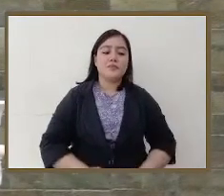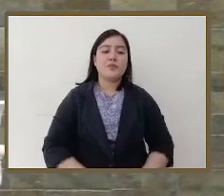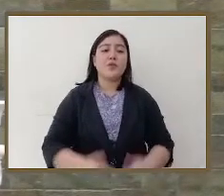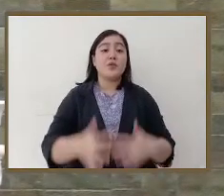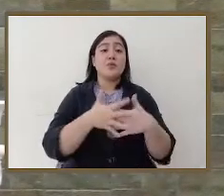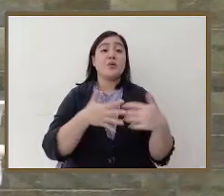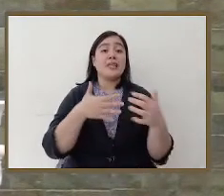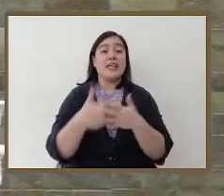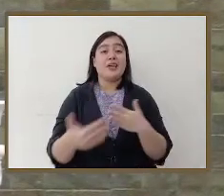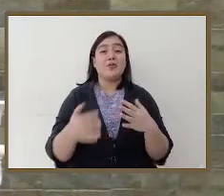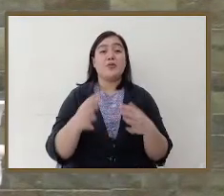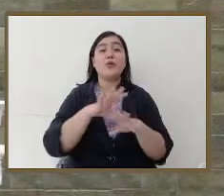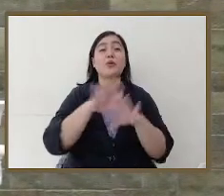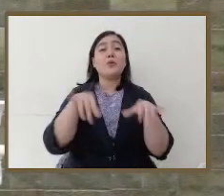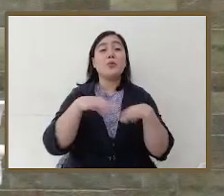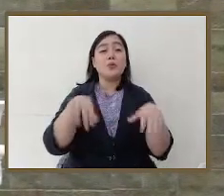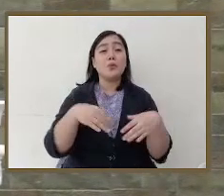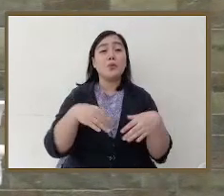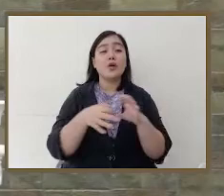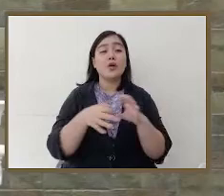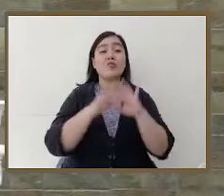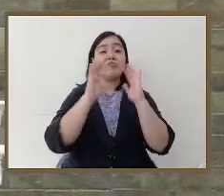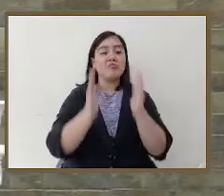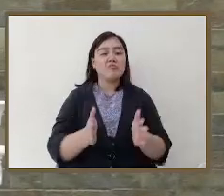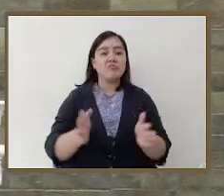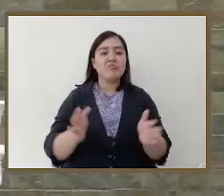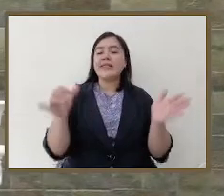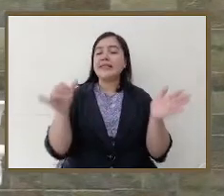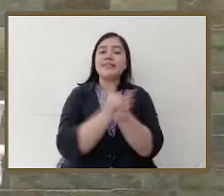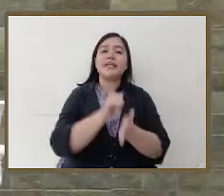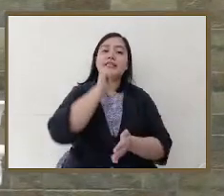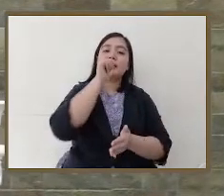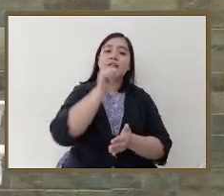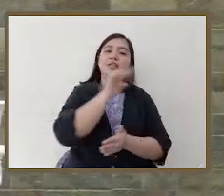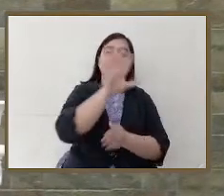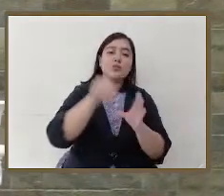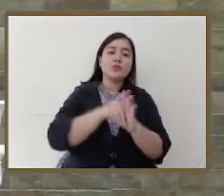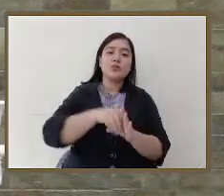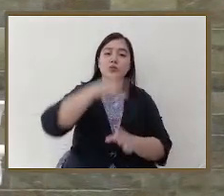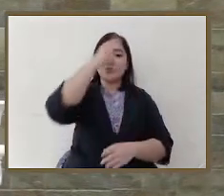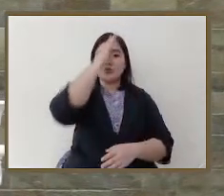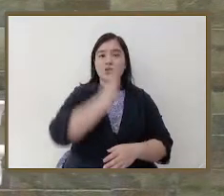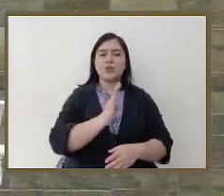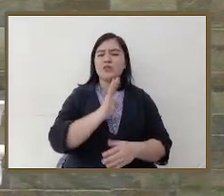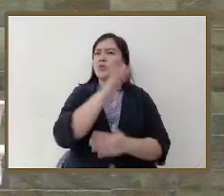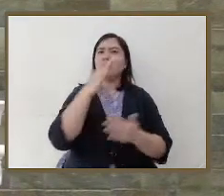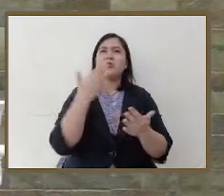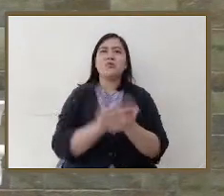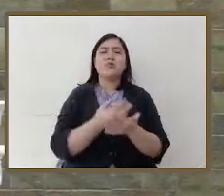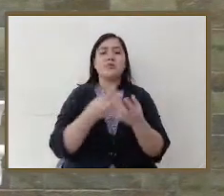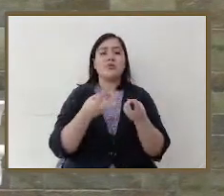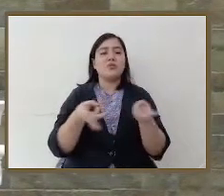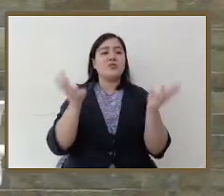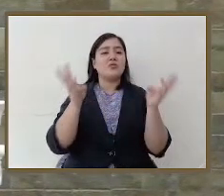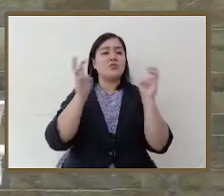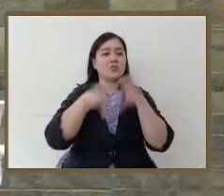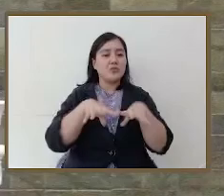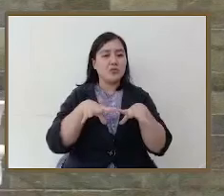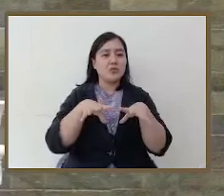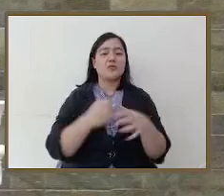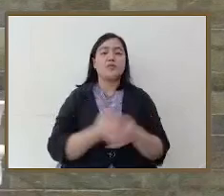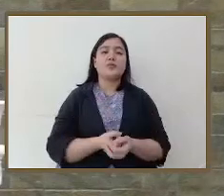tao na hindi niya kasama ang Diyos, lahat ng kanyang pagsisikap ay pupunta sa walang kwenta. Eh bakit